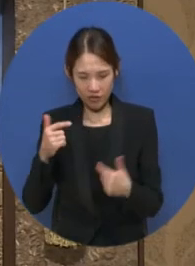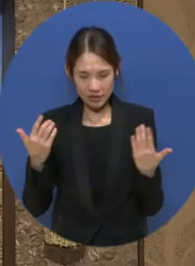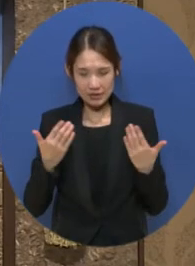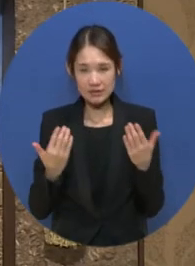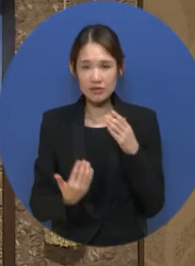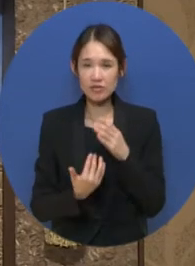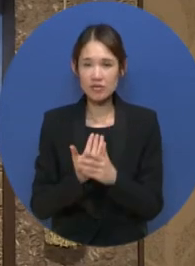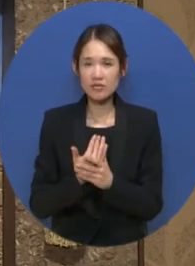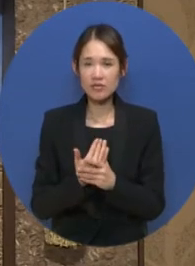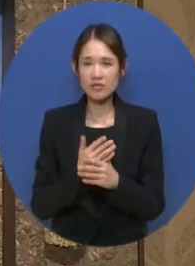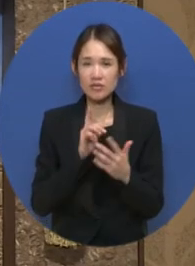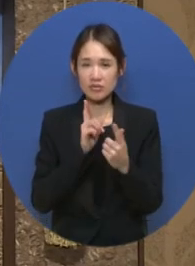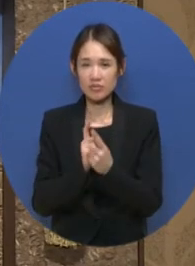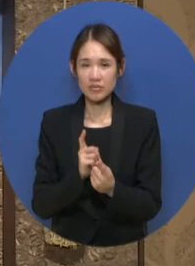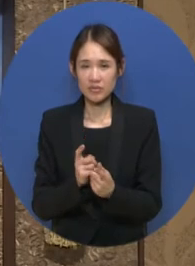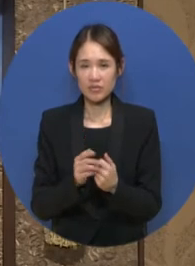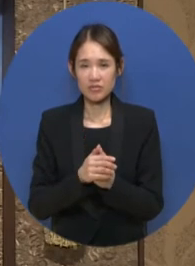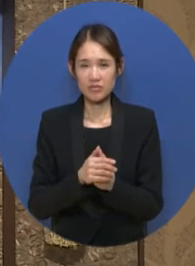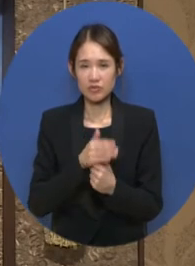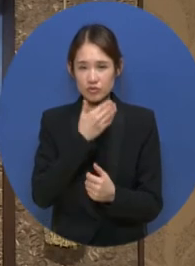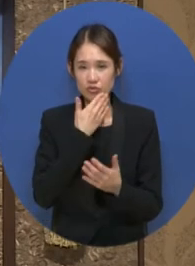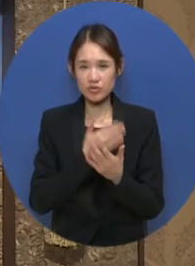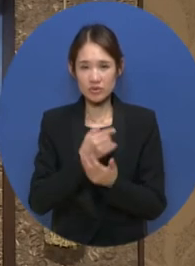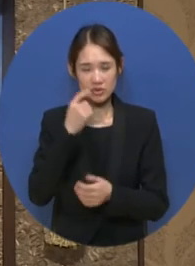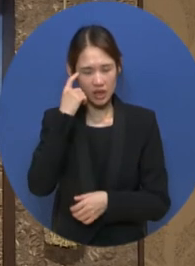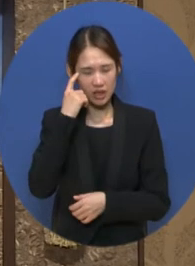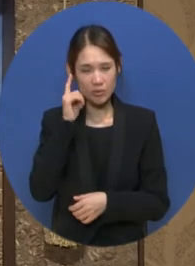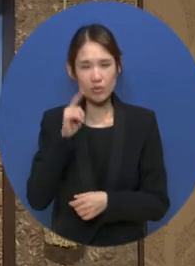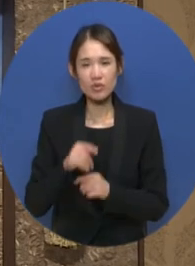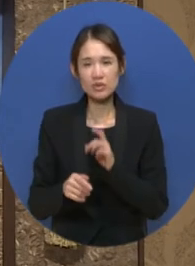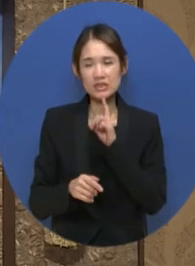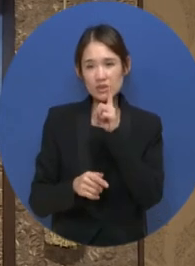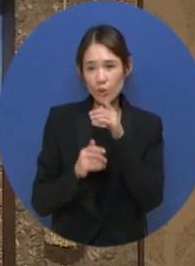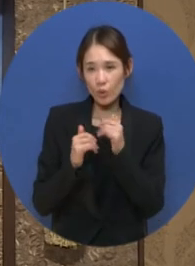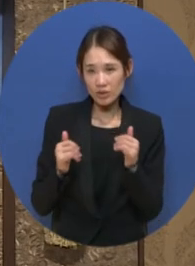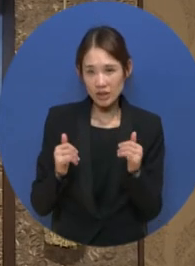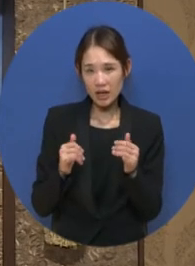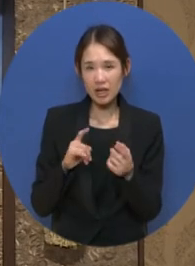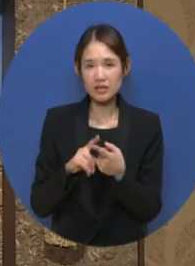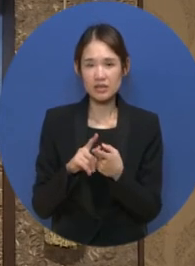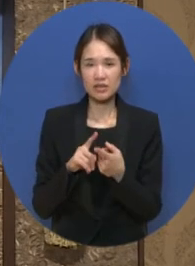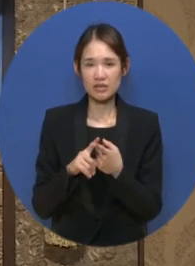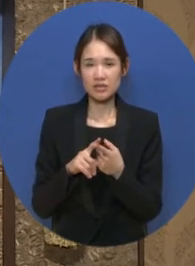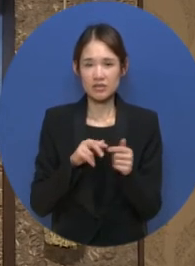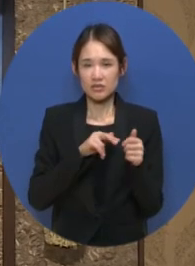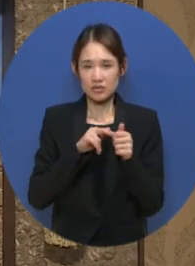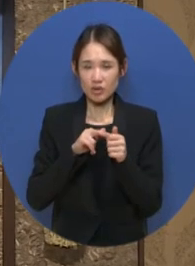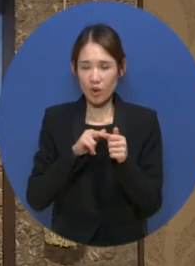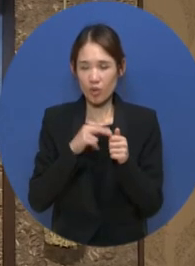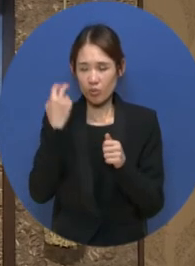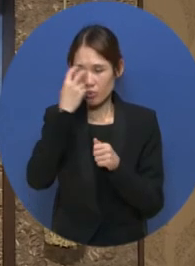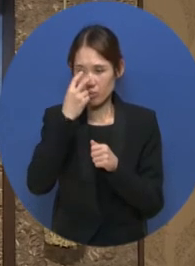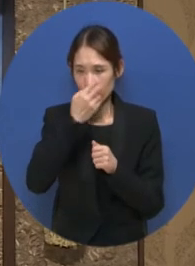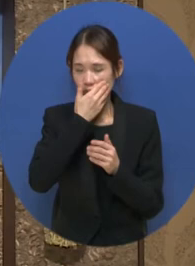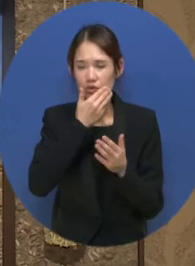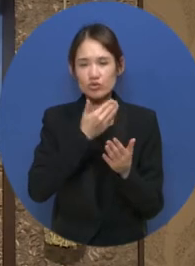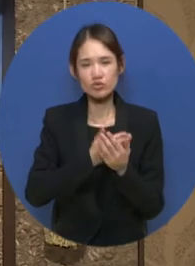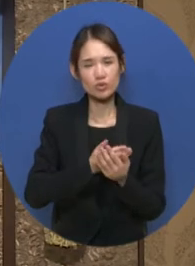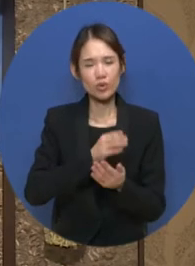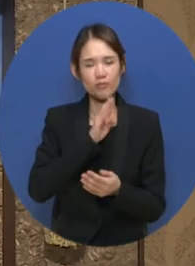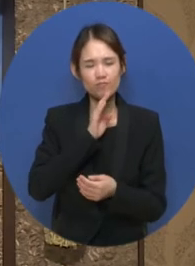여러가지 이런 사건들을 접하면서 좀 중요하게 생각하는 게 이 신고 자들에 대한 이제